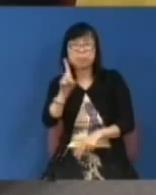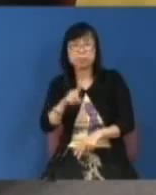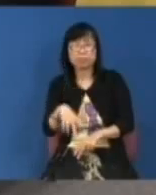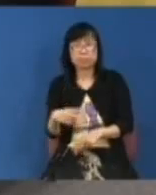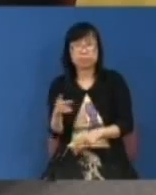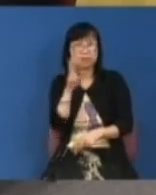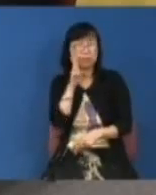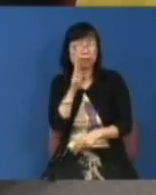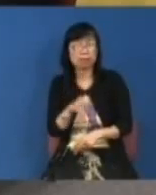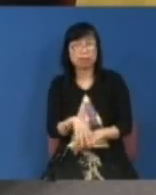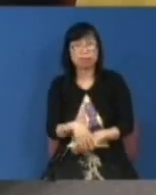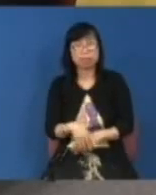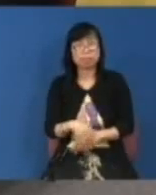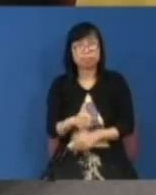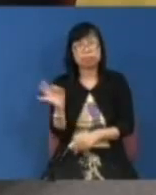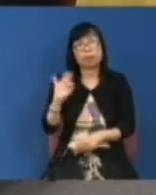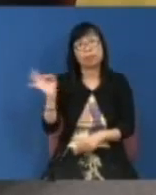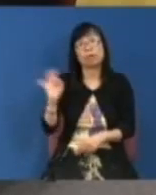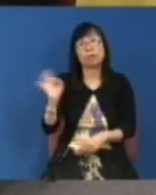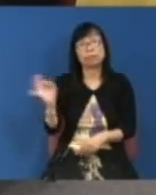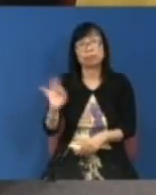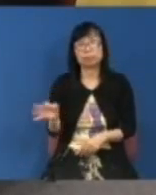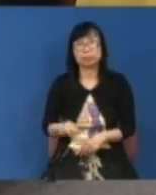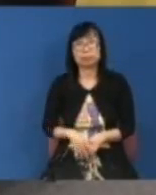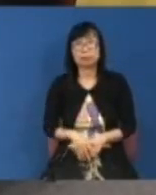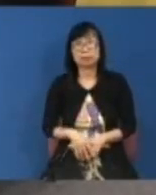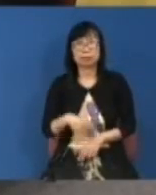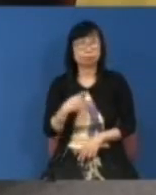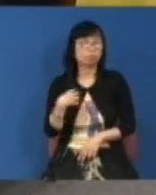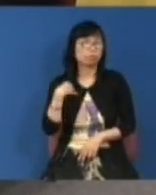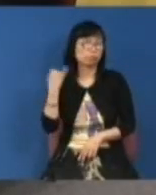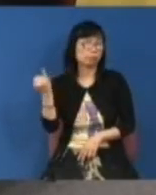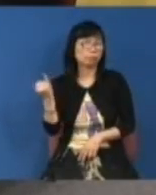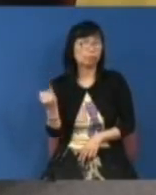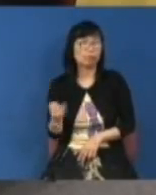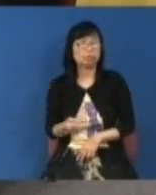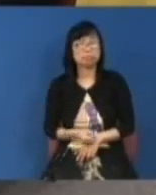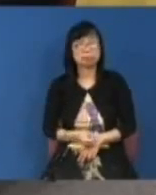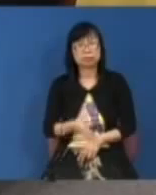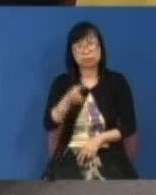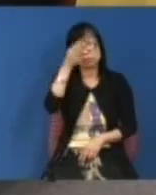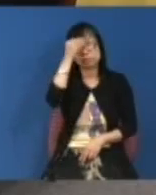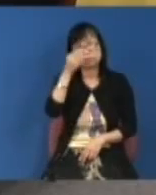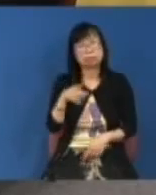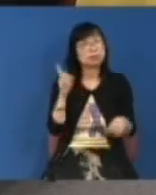沒有。那就其實就是一個最壞的學者了，就是求撚奇，